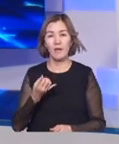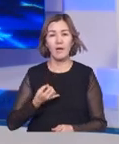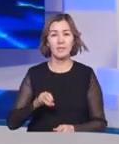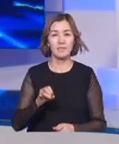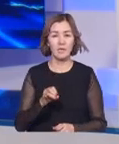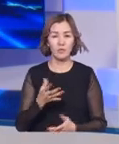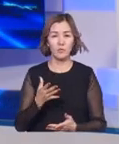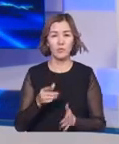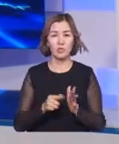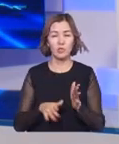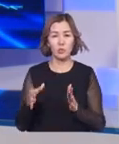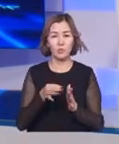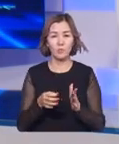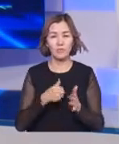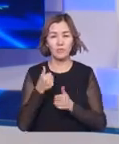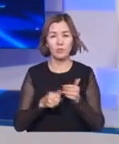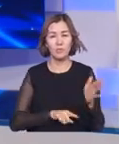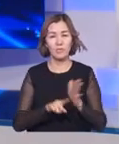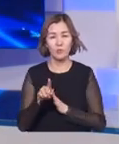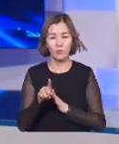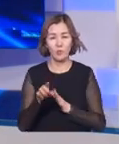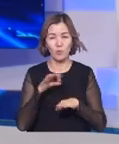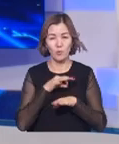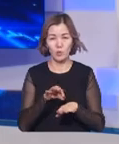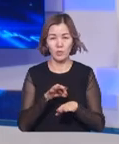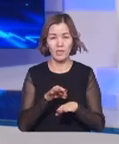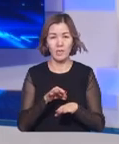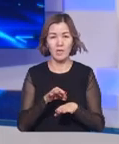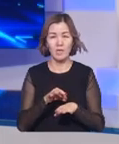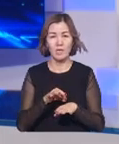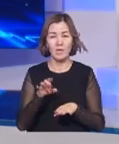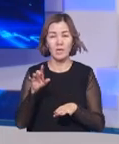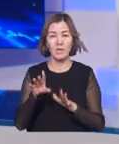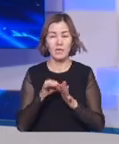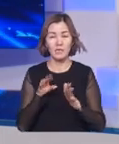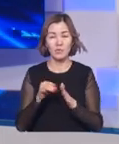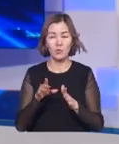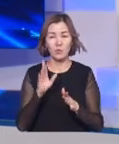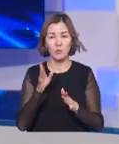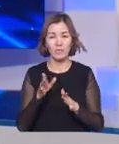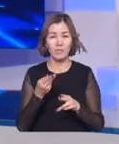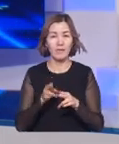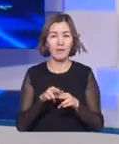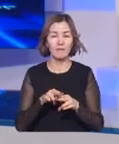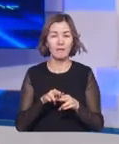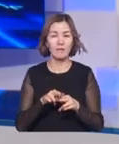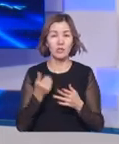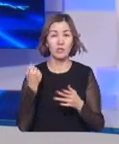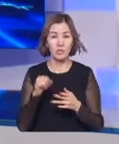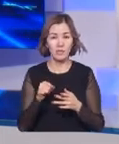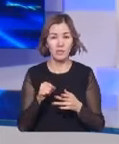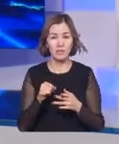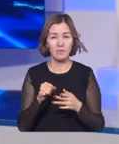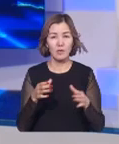Талдықорғанда асық атудан Жетісу облысының чемпионаты өтті. Спорттық шара ел біріншілігіне іріктеу болып есептеледі. Яғни, қай жеңгені